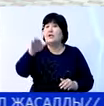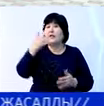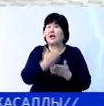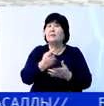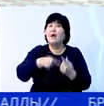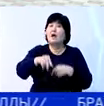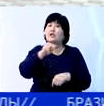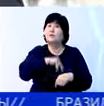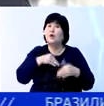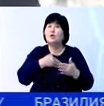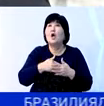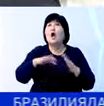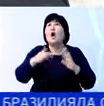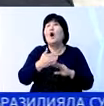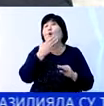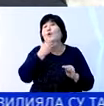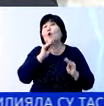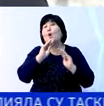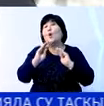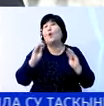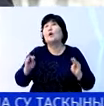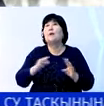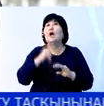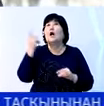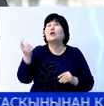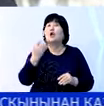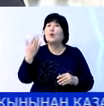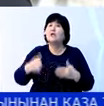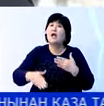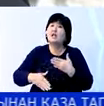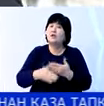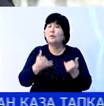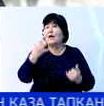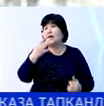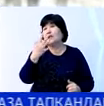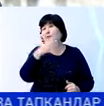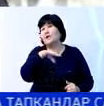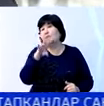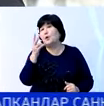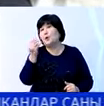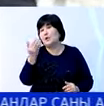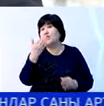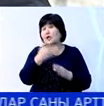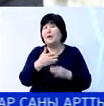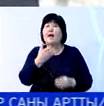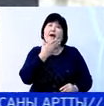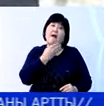кәсіптерін жалғастыруда. Ауылды көркейтуге шаруашылықтардың демеушілік тарапынан 45 миллиондай теңге бөлінді.